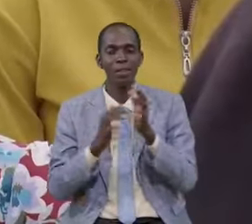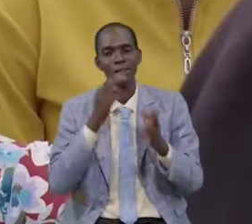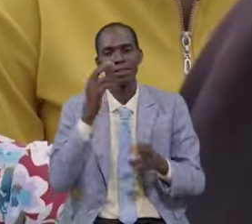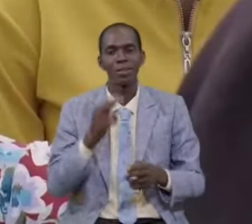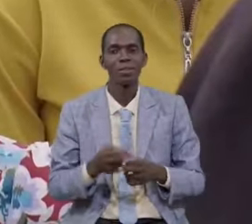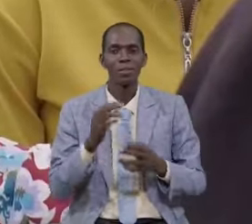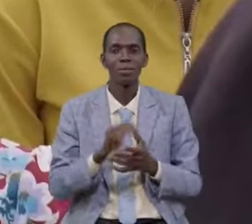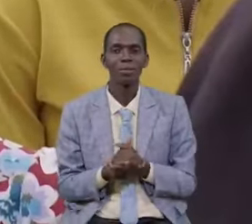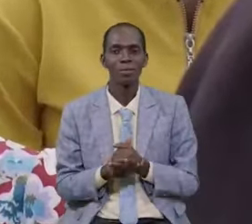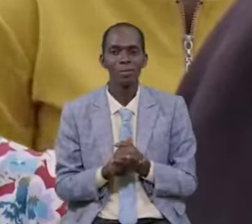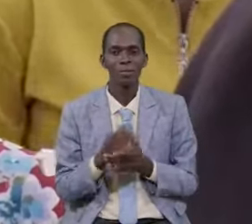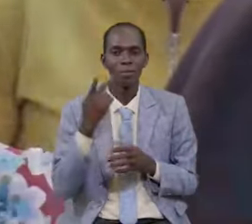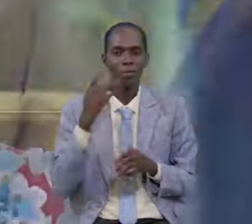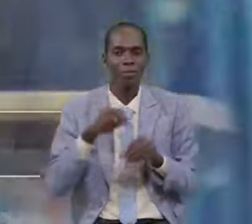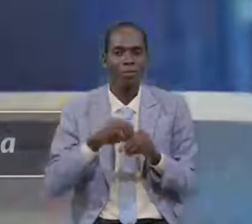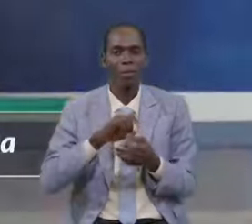le